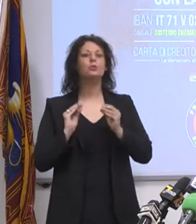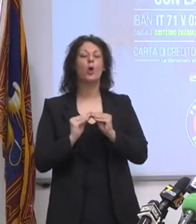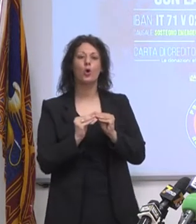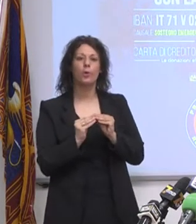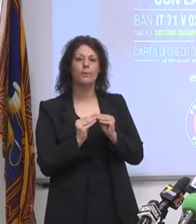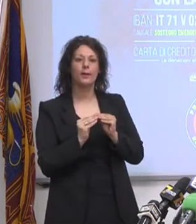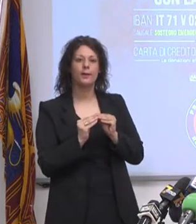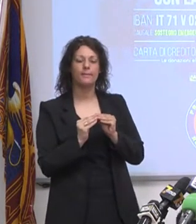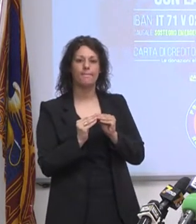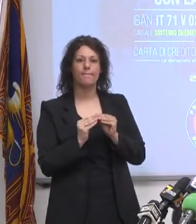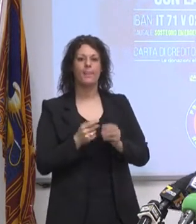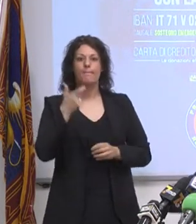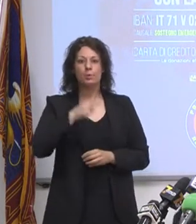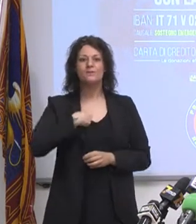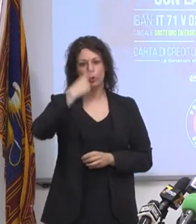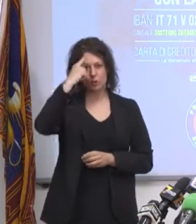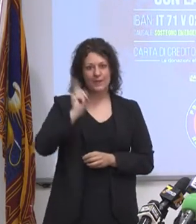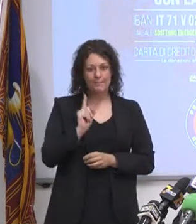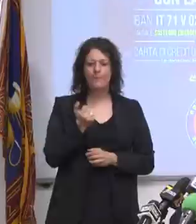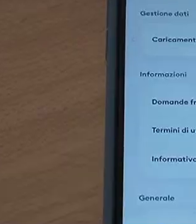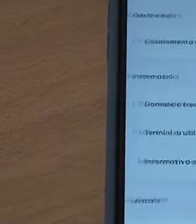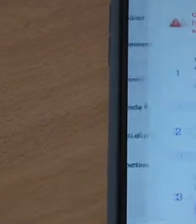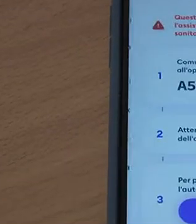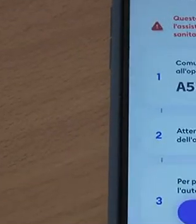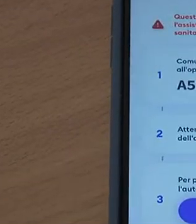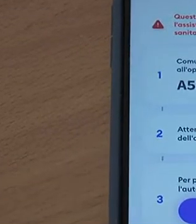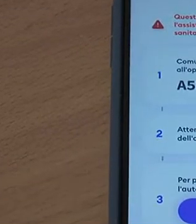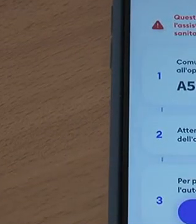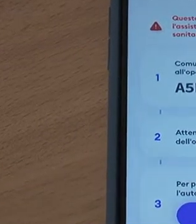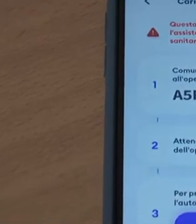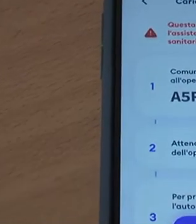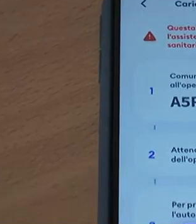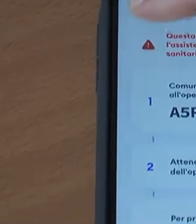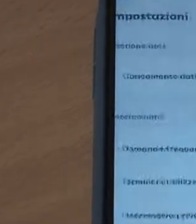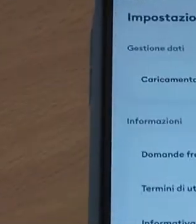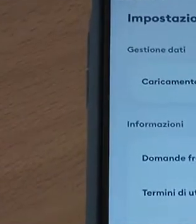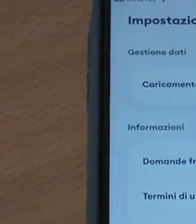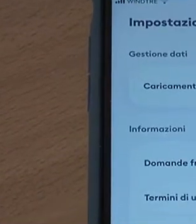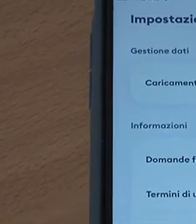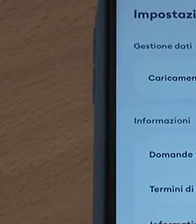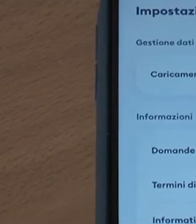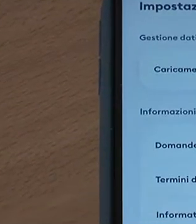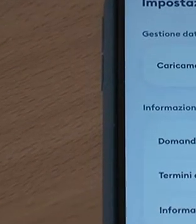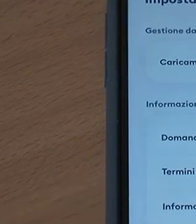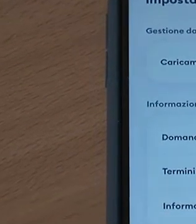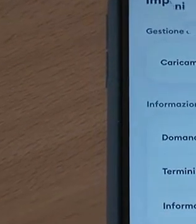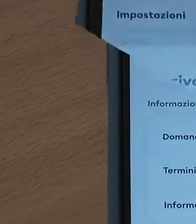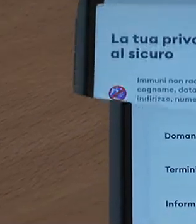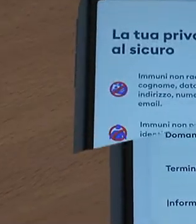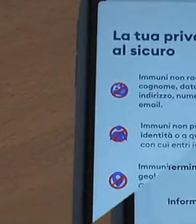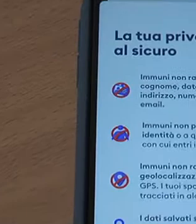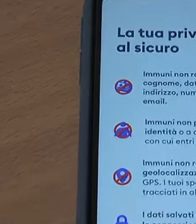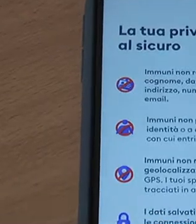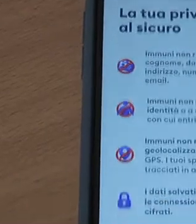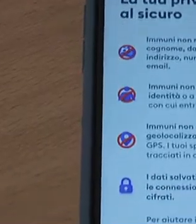Non abbiamo flussi, numeri, qualità dei flussi. Intanto la regione ha pronta una sua app che nel caso venisse adottata non